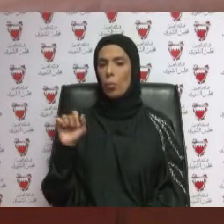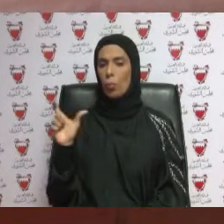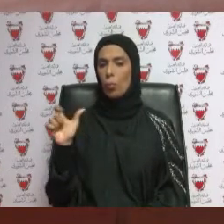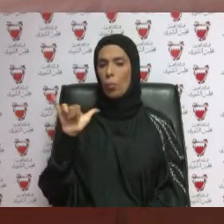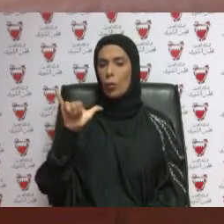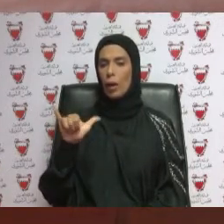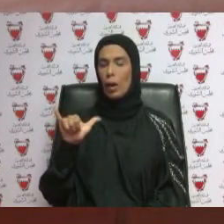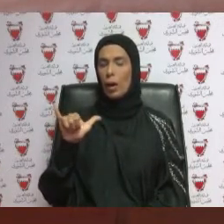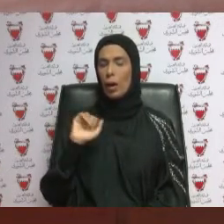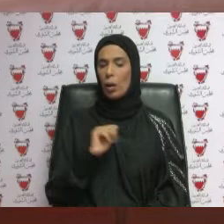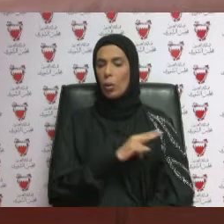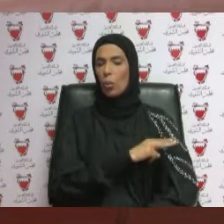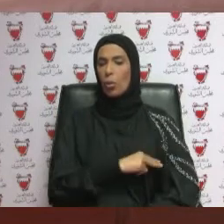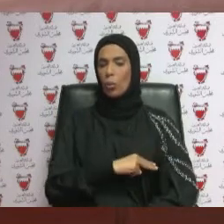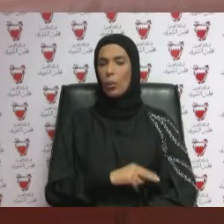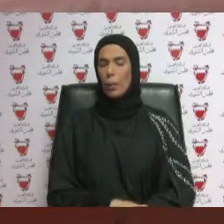هناك